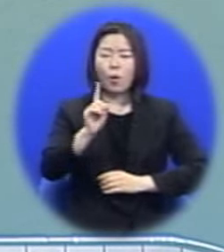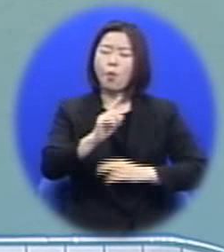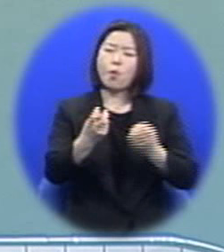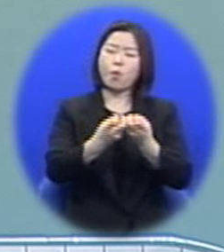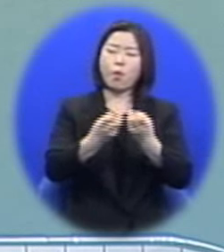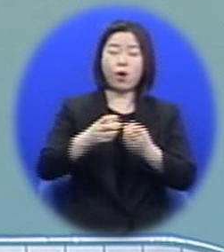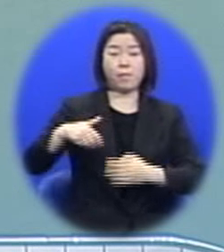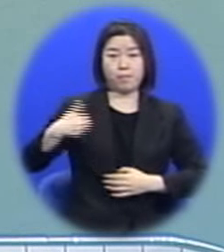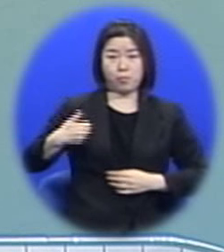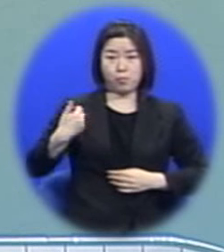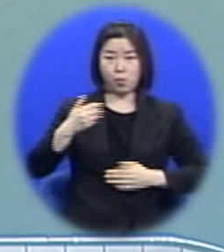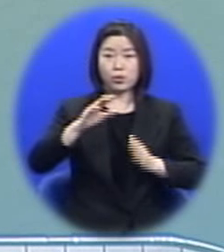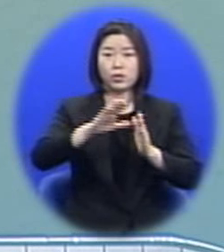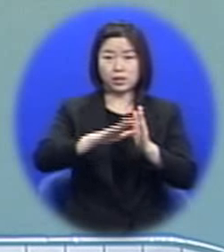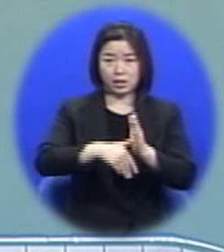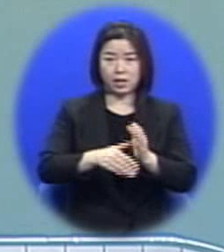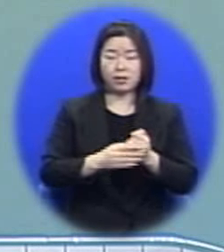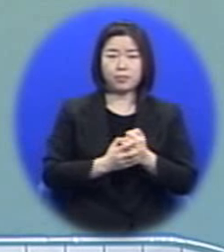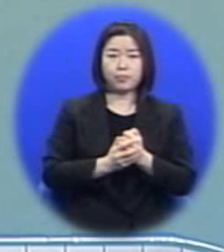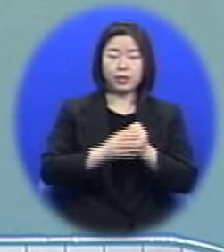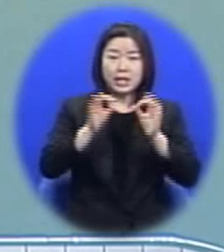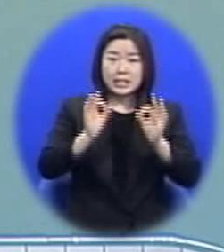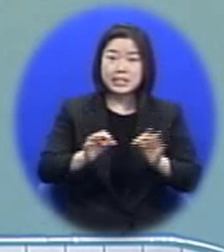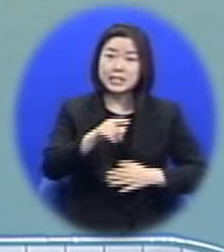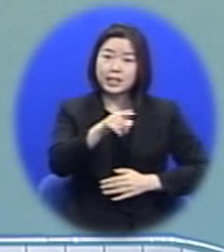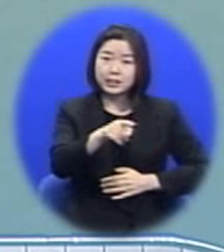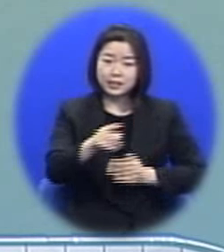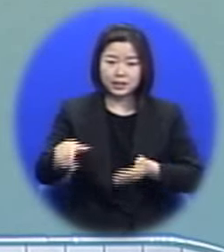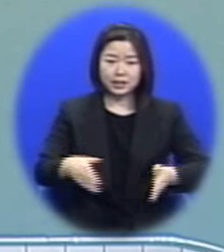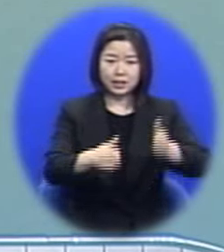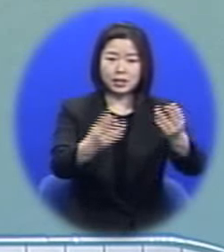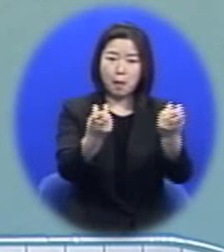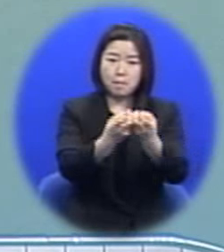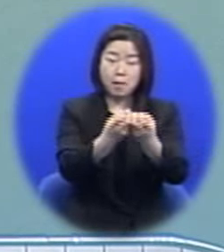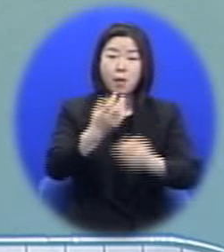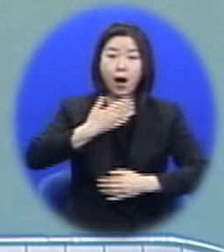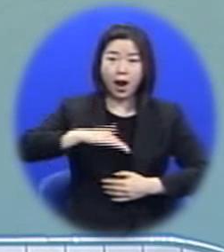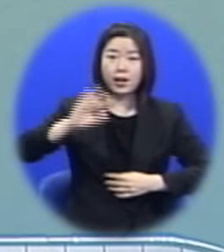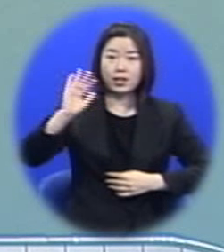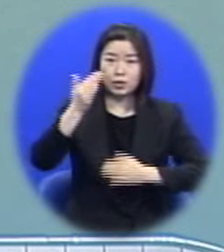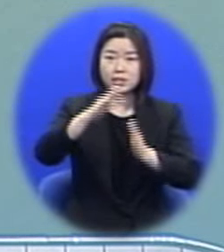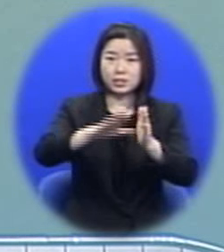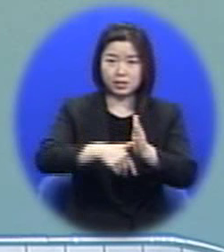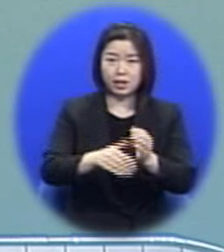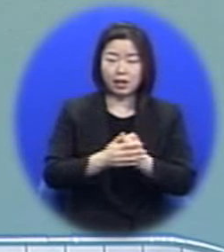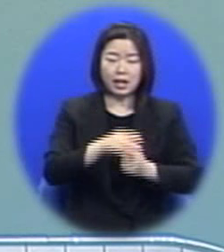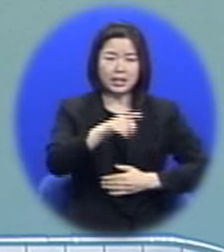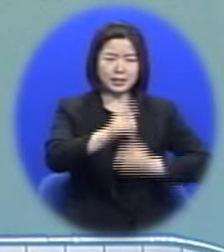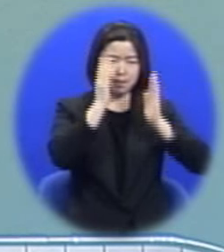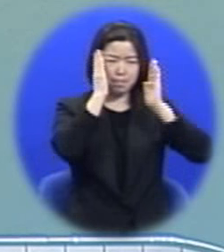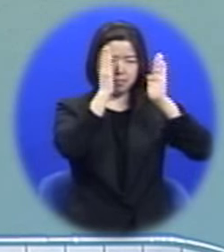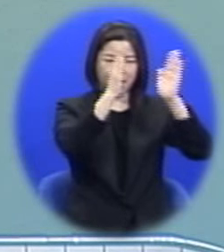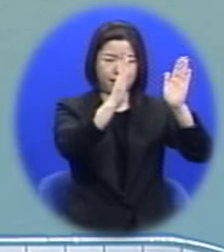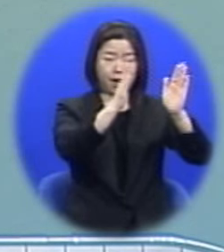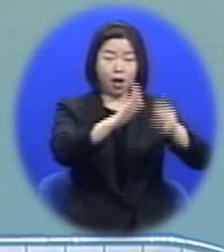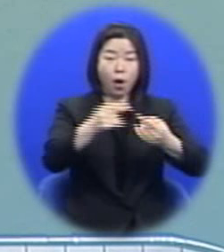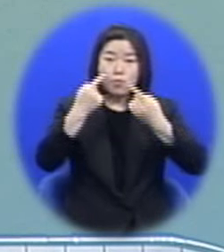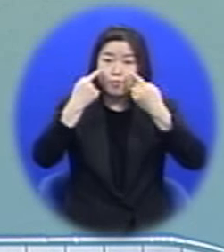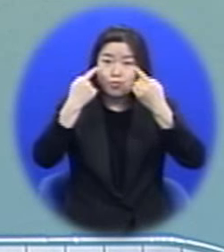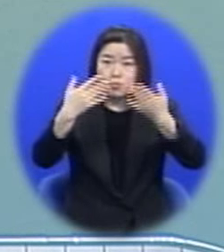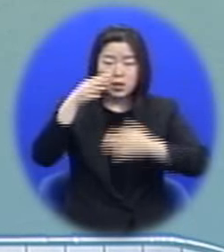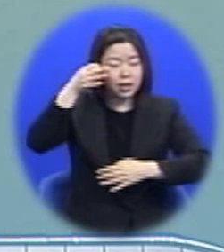되는지를 모르다가 이제 그 길을 알게 되었을 때, 그 방향을 이제 분명히 깨닫게 되었을